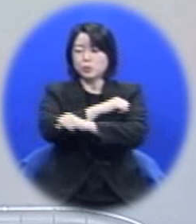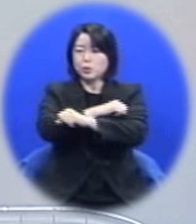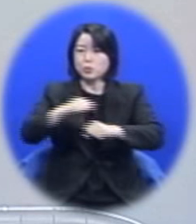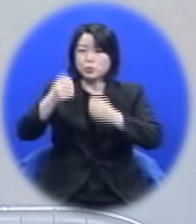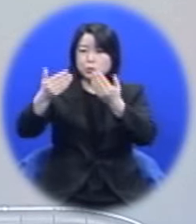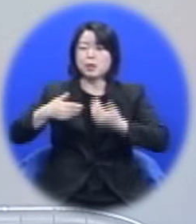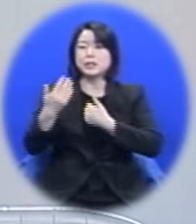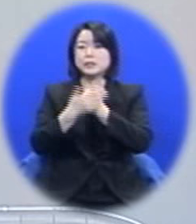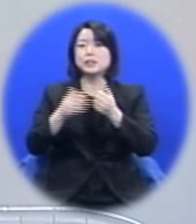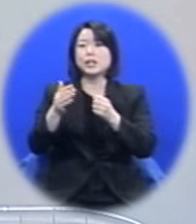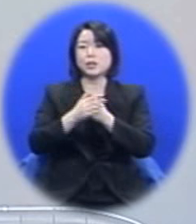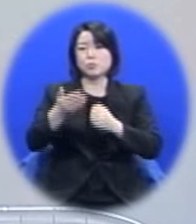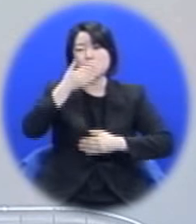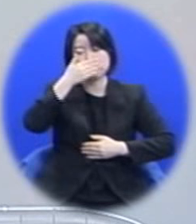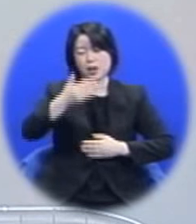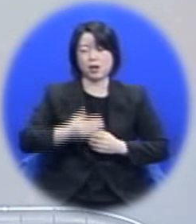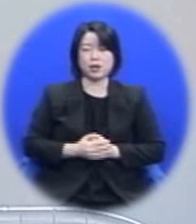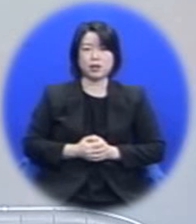거예요.